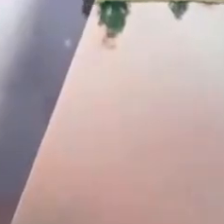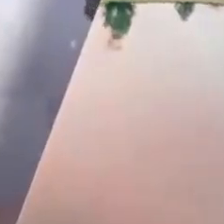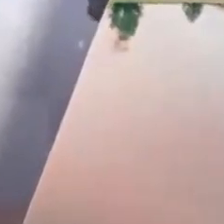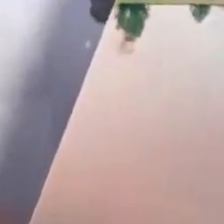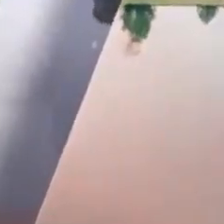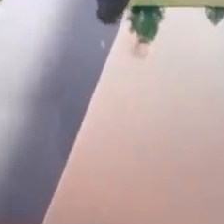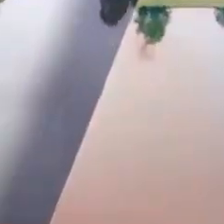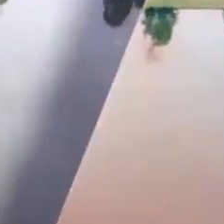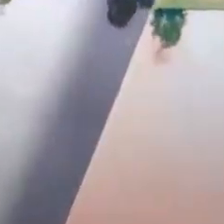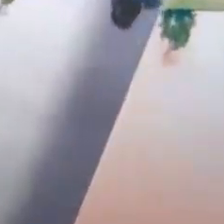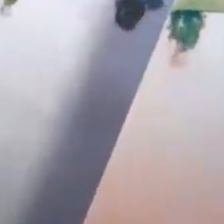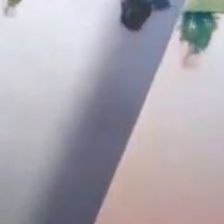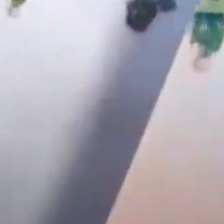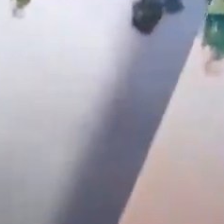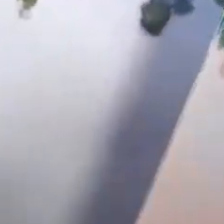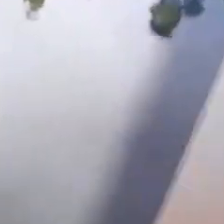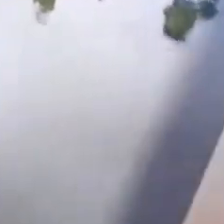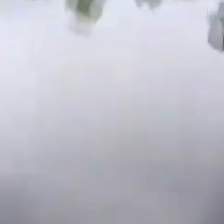iming-iming